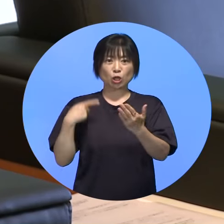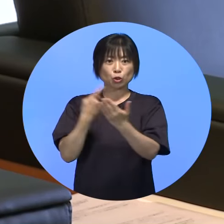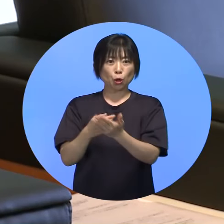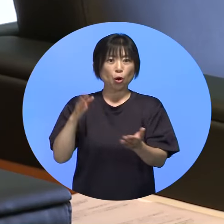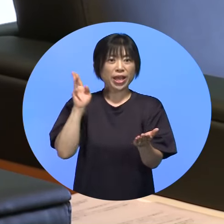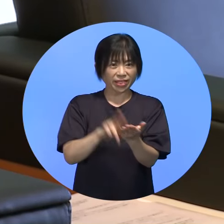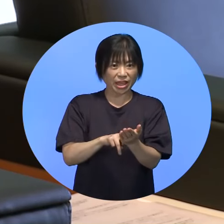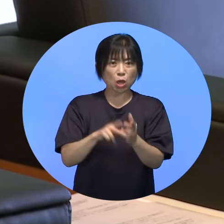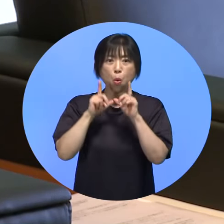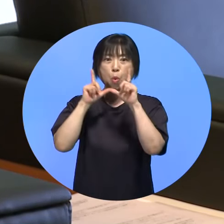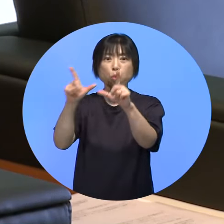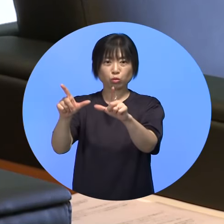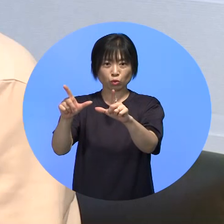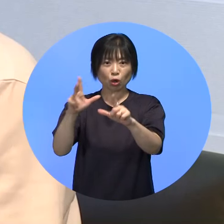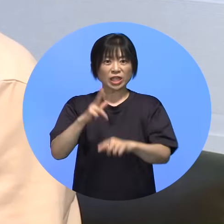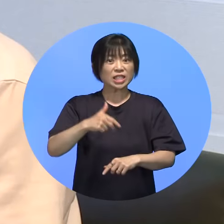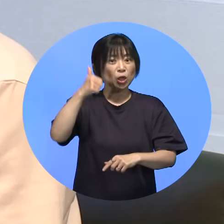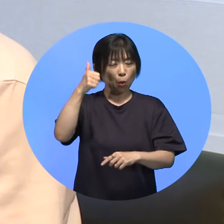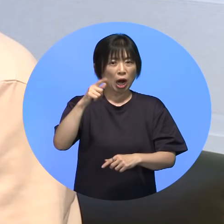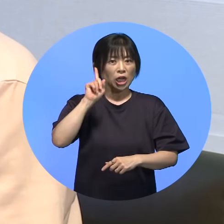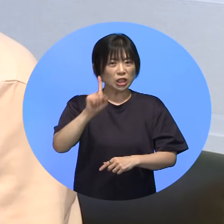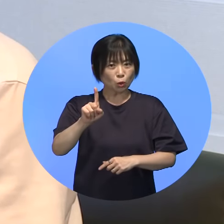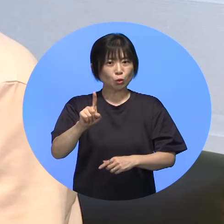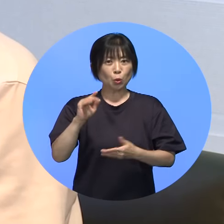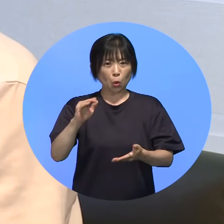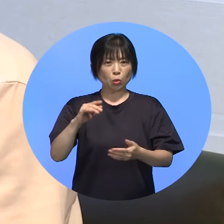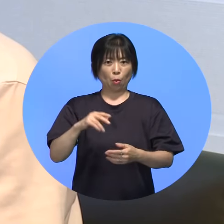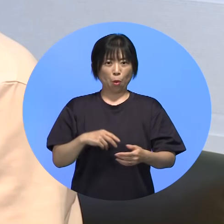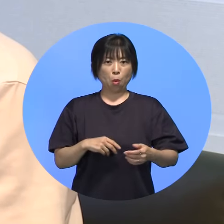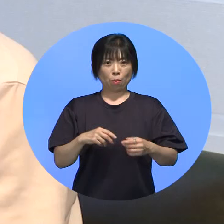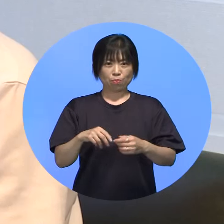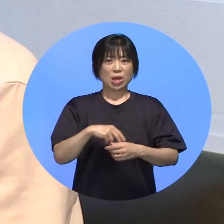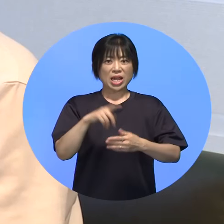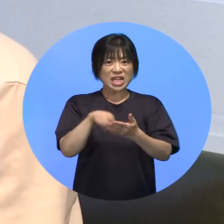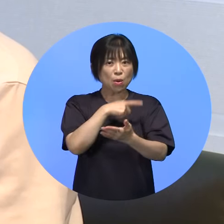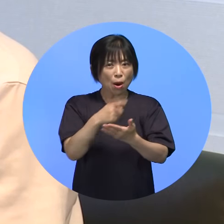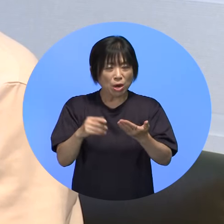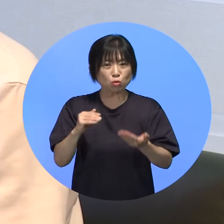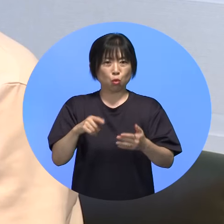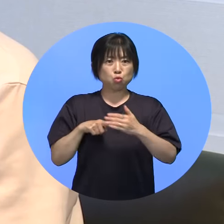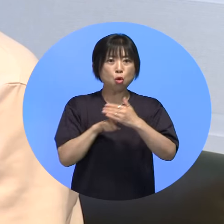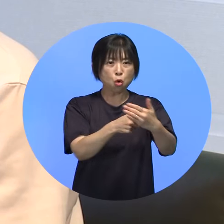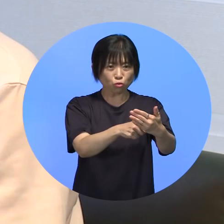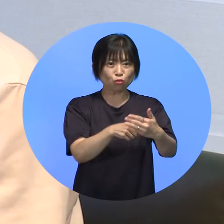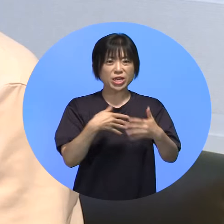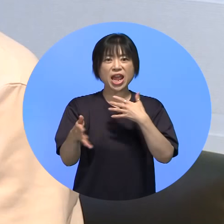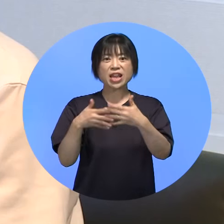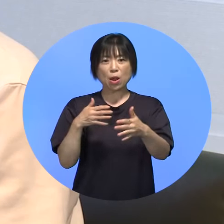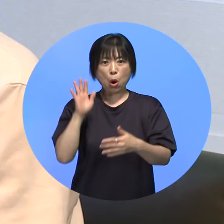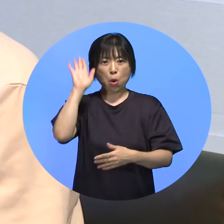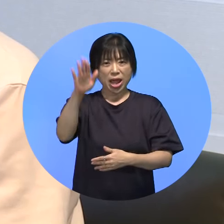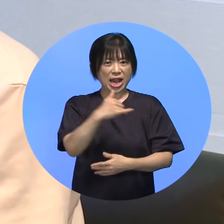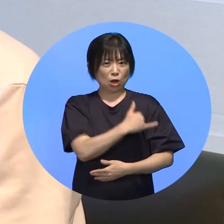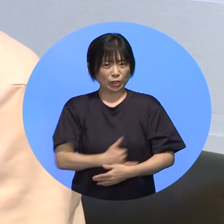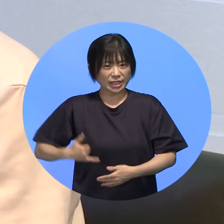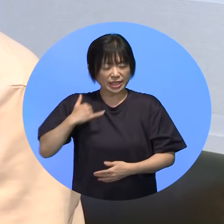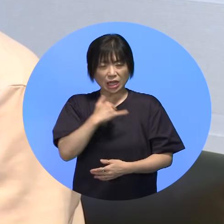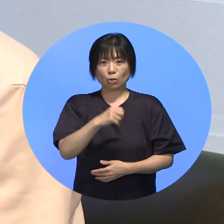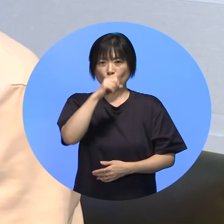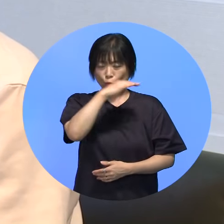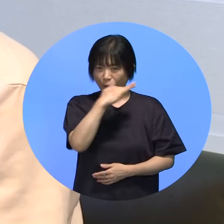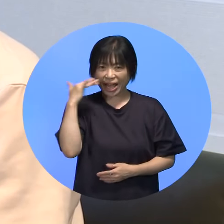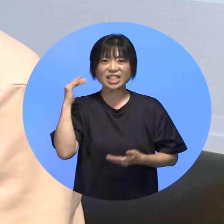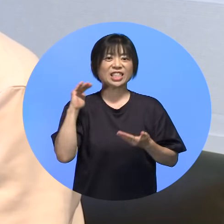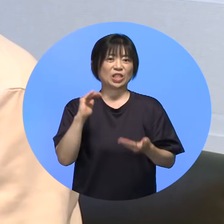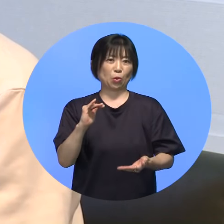決定を報告すると市長は一つのことを極めるために努力する経験はこれからの人生において